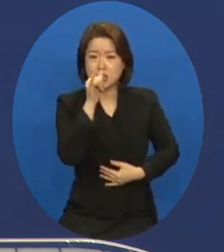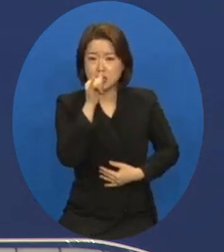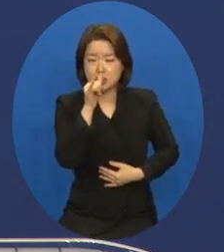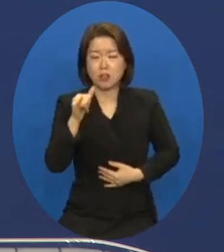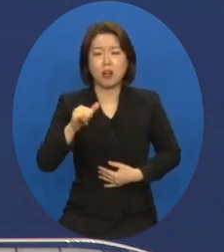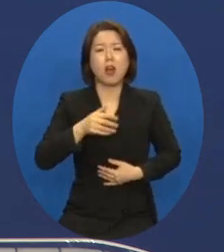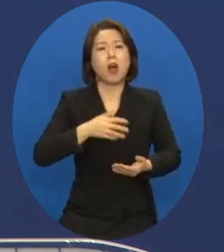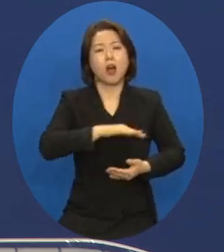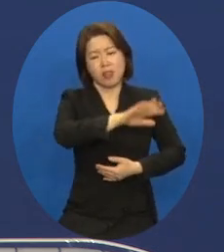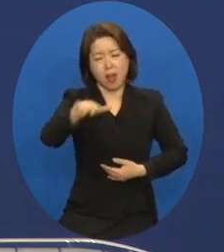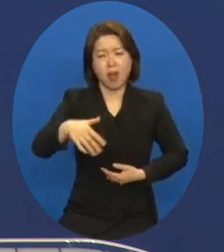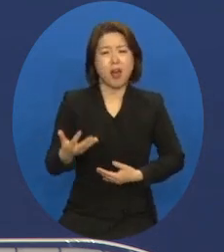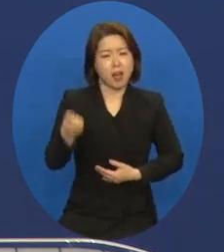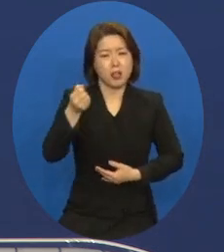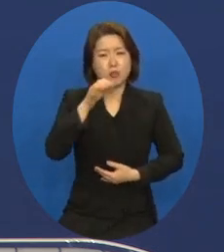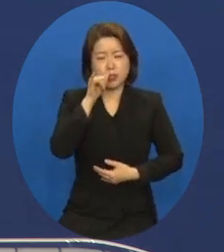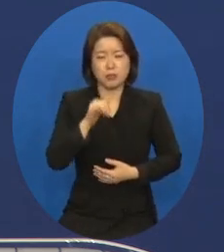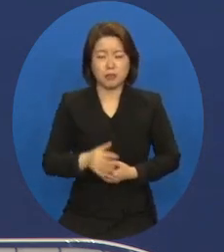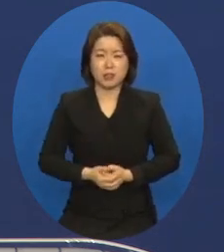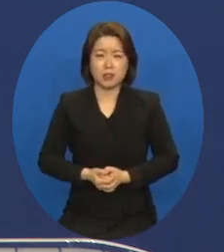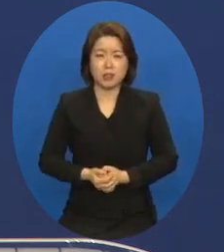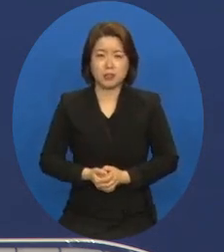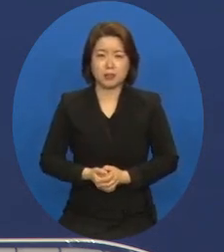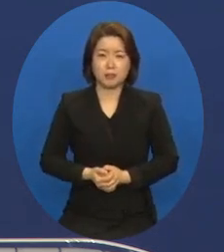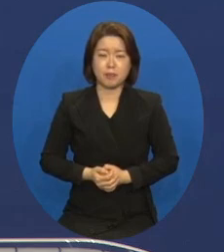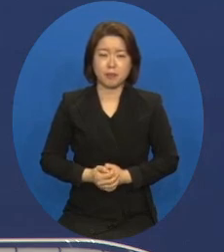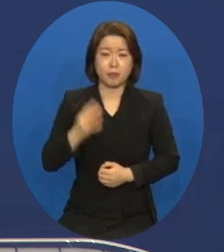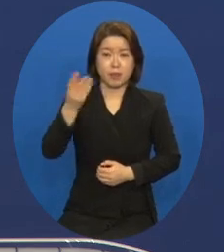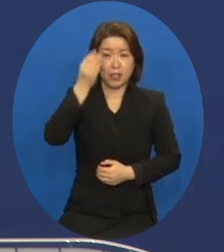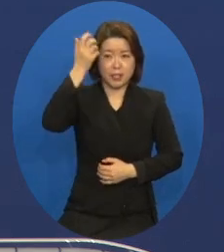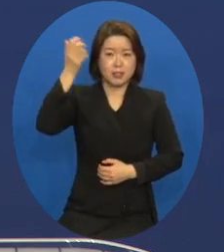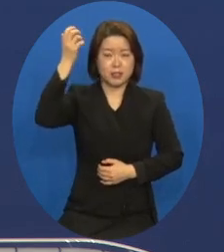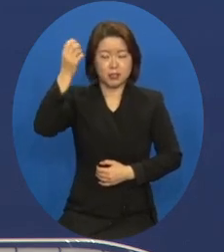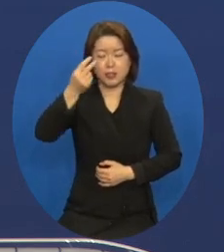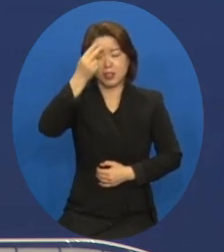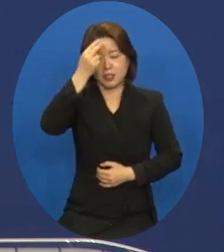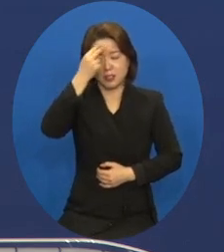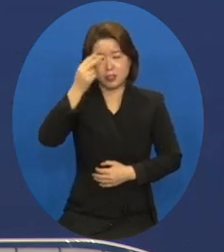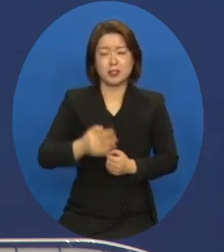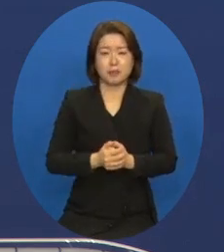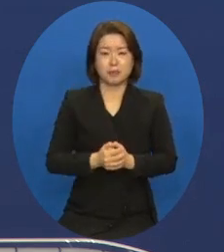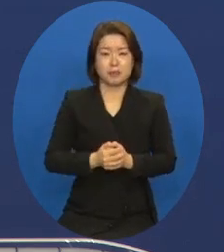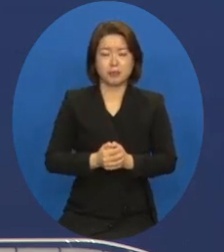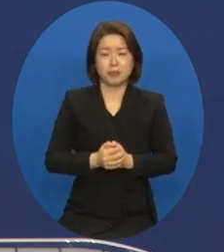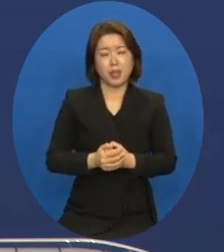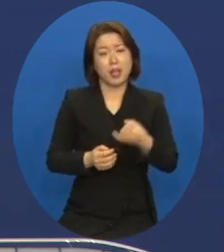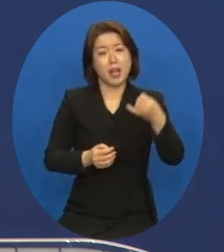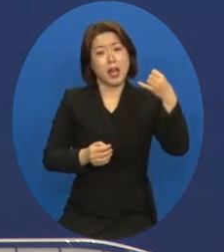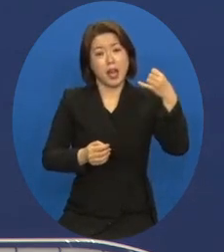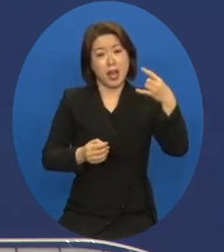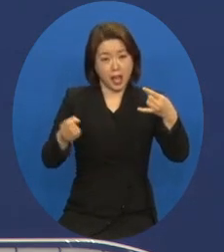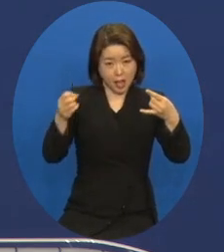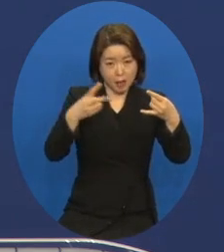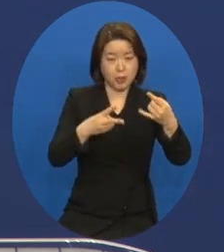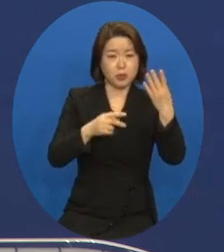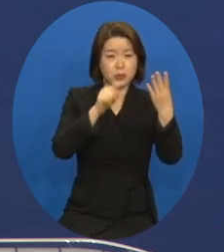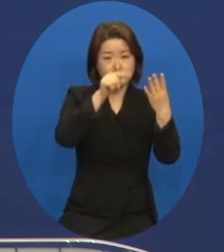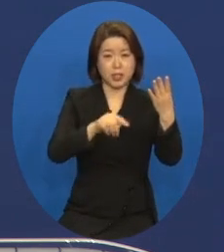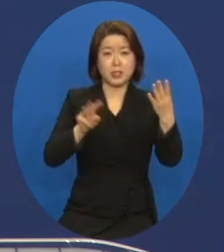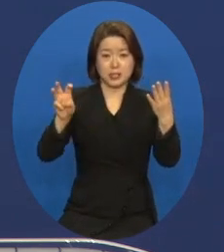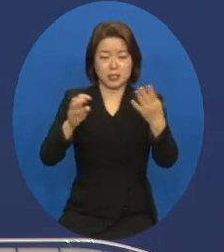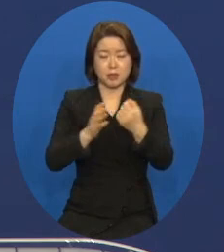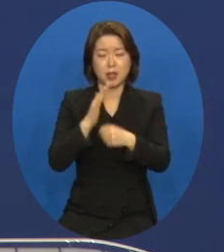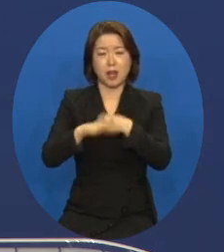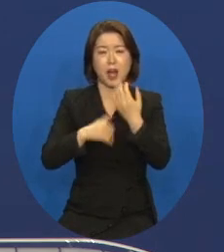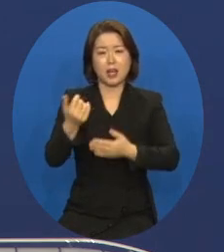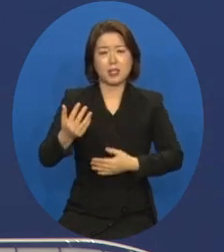우리에게 있습니다 성령이 근심 입니다 에베소서 4장 37 하나님의 성령을 근심하게